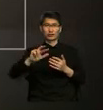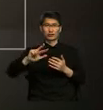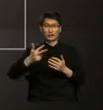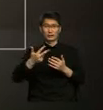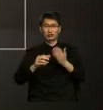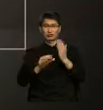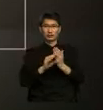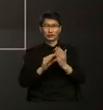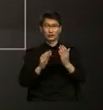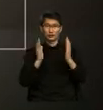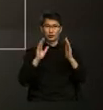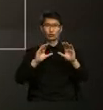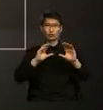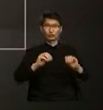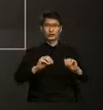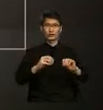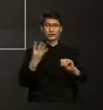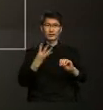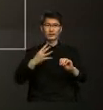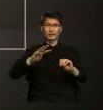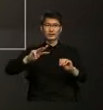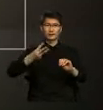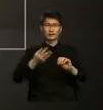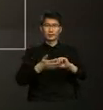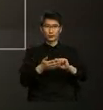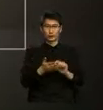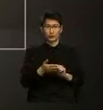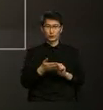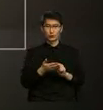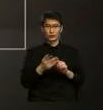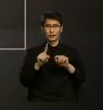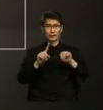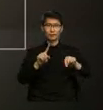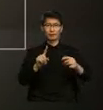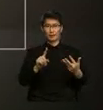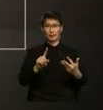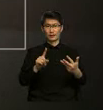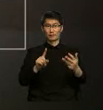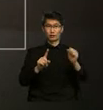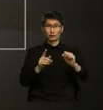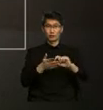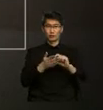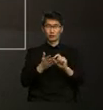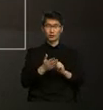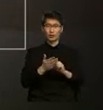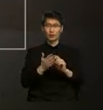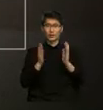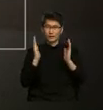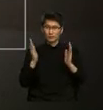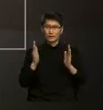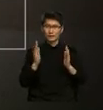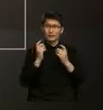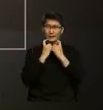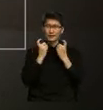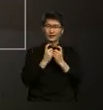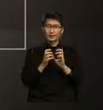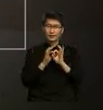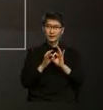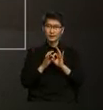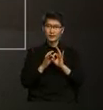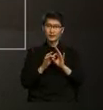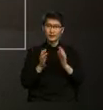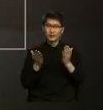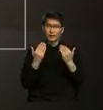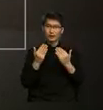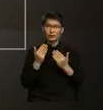이 중 학업 중단 학생 수가 4,300여 명으로 1.8%에 이르는 가운데 학업이나 대인관계, 학교 규칙